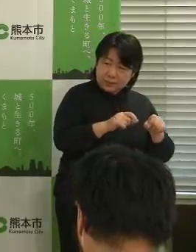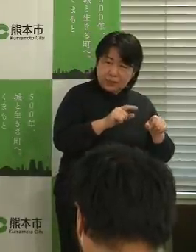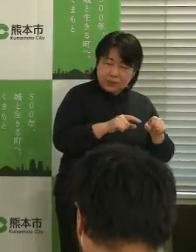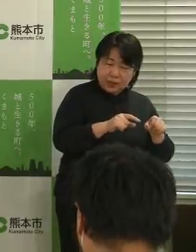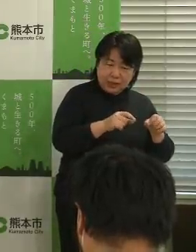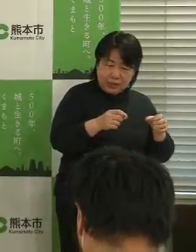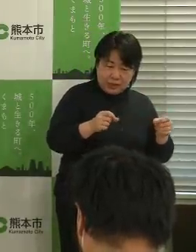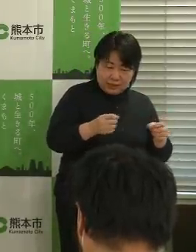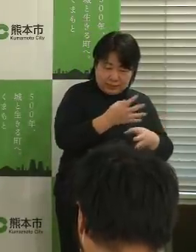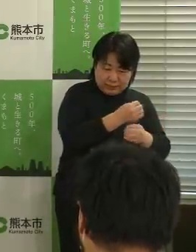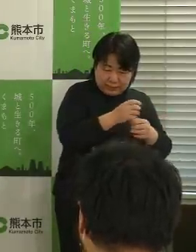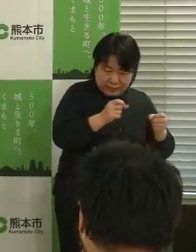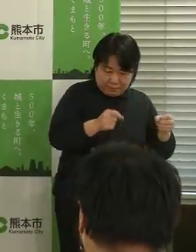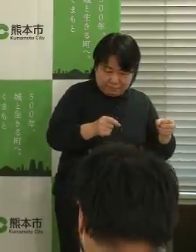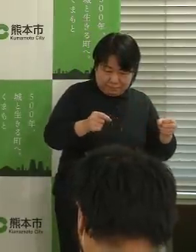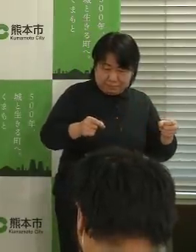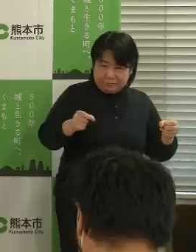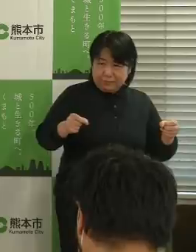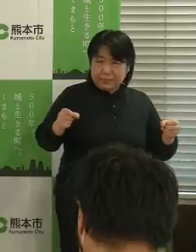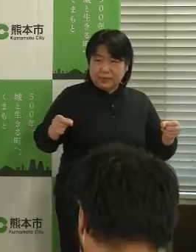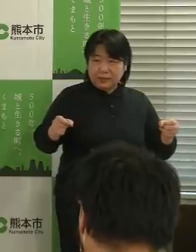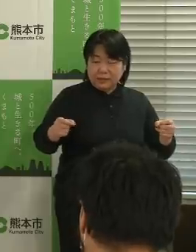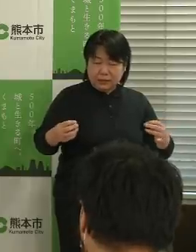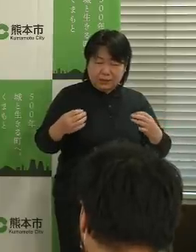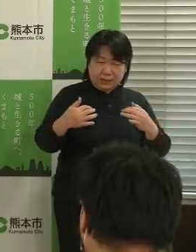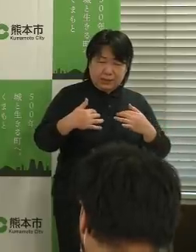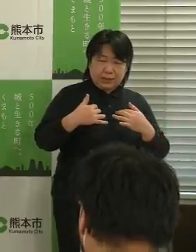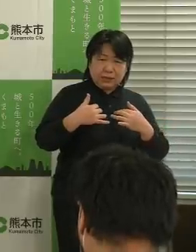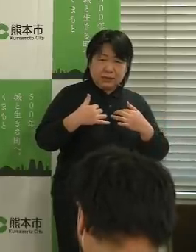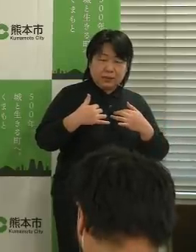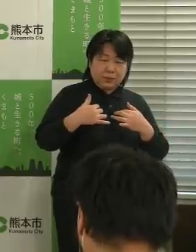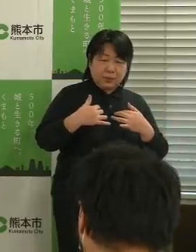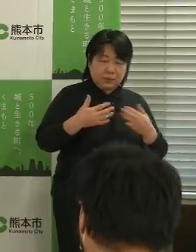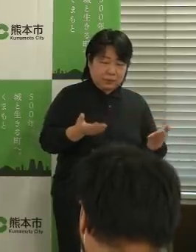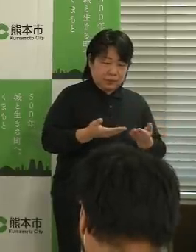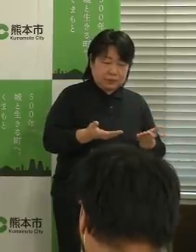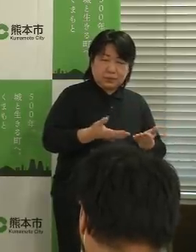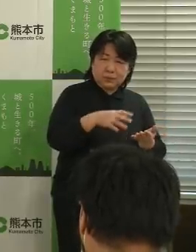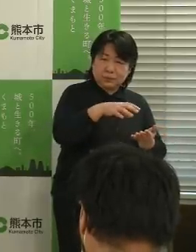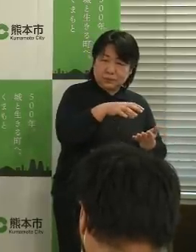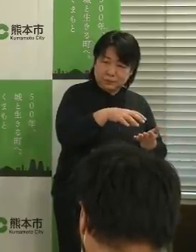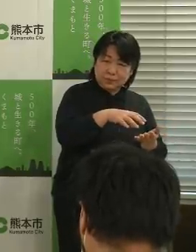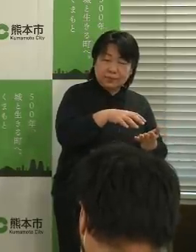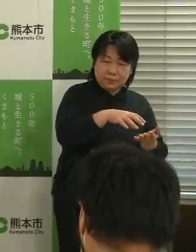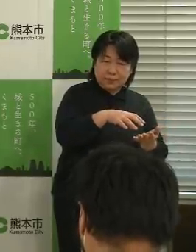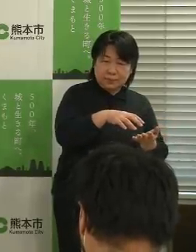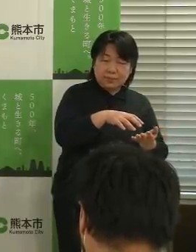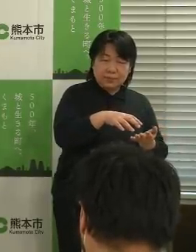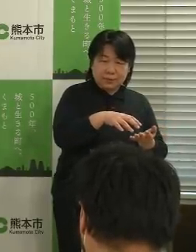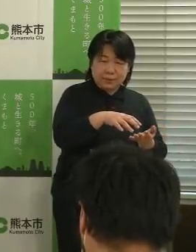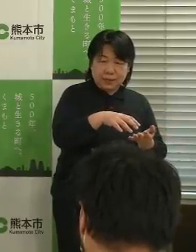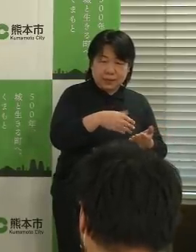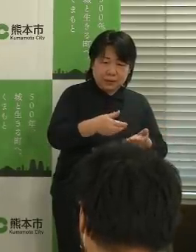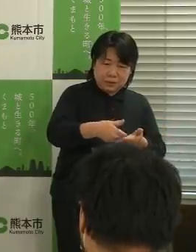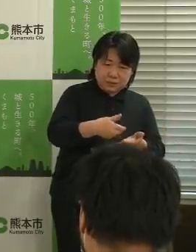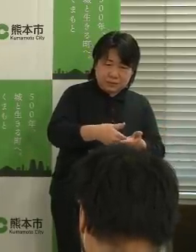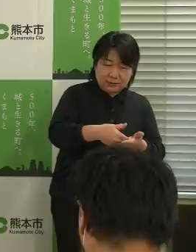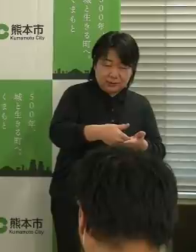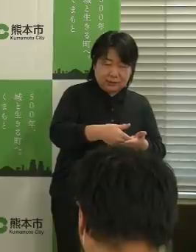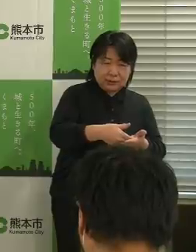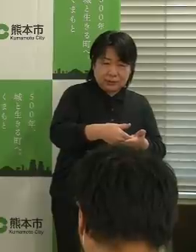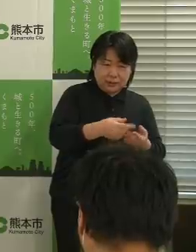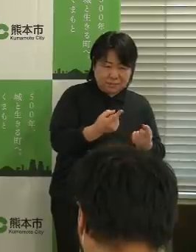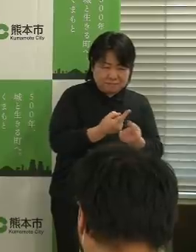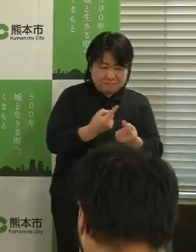長くなってきますので、その影響を受けておられる事業者さんのニーズというのがですね、やっぱり刻一刻とこの変わってきます